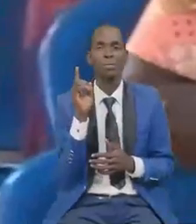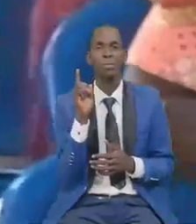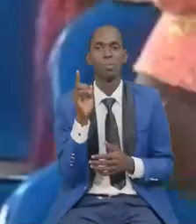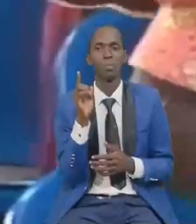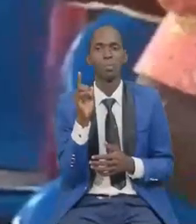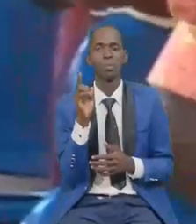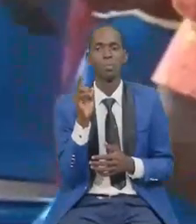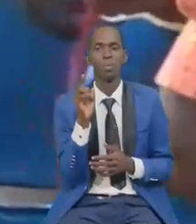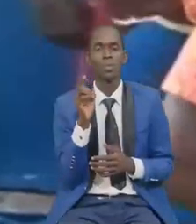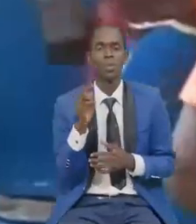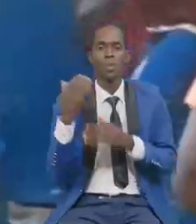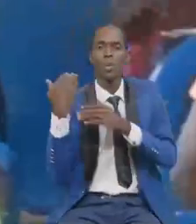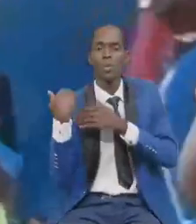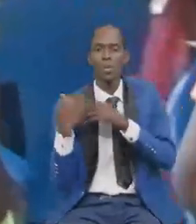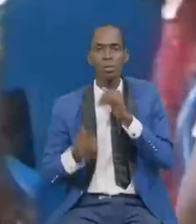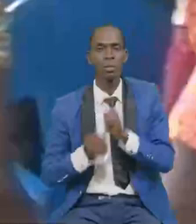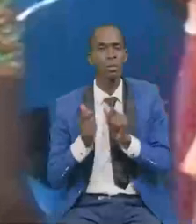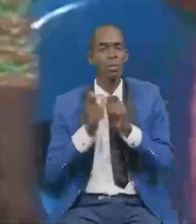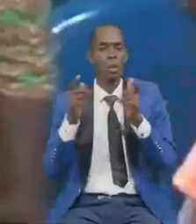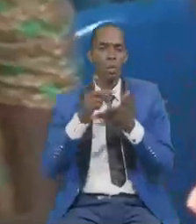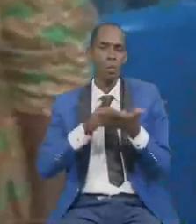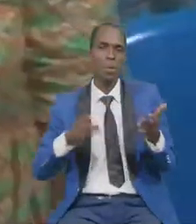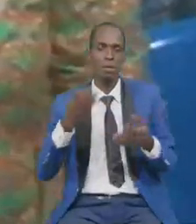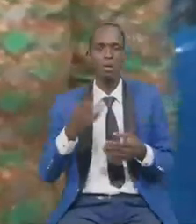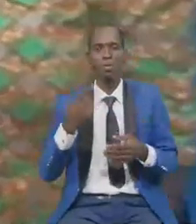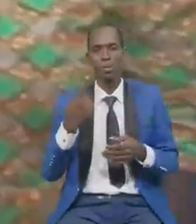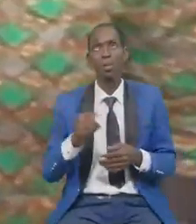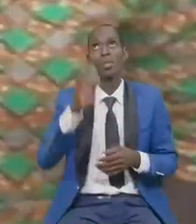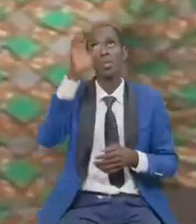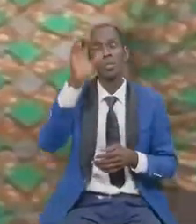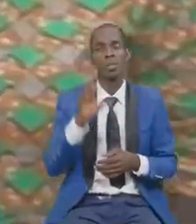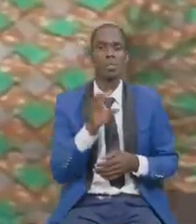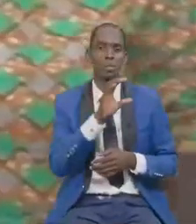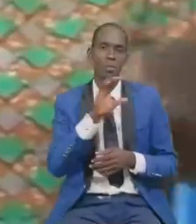Il a porté la plus grande partie de la croix.